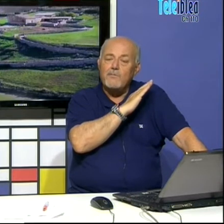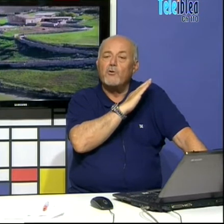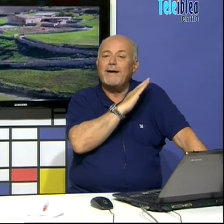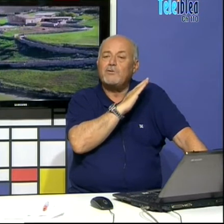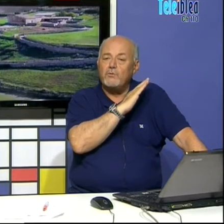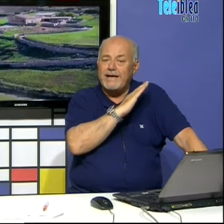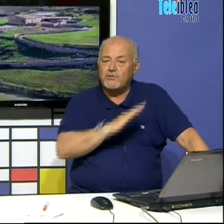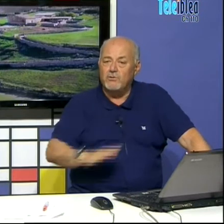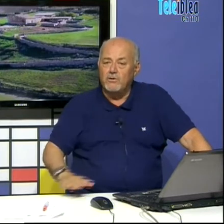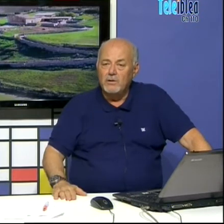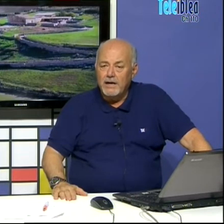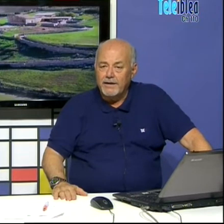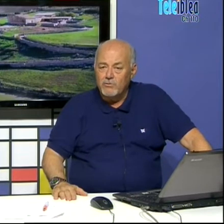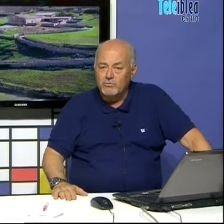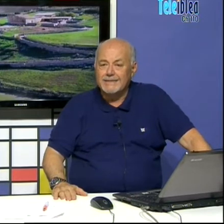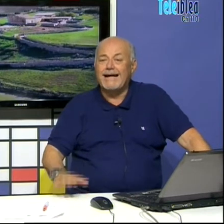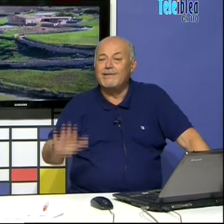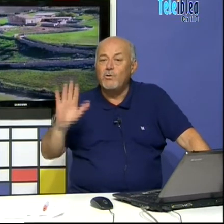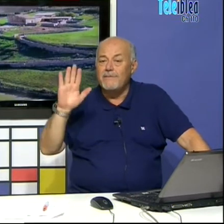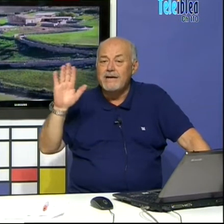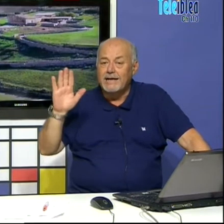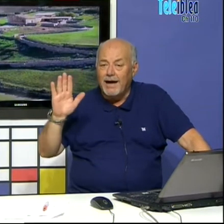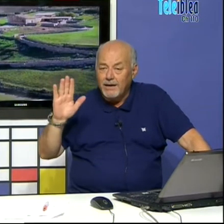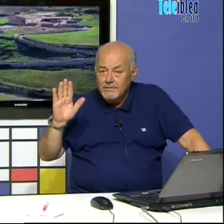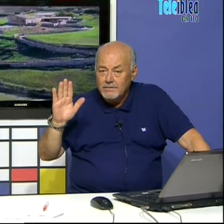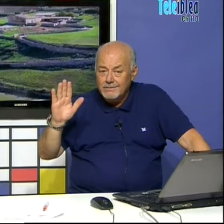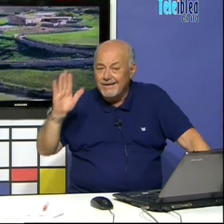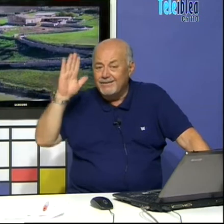dei monumenti UNESCO a Ragusa.